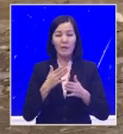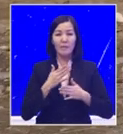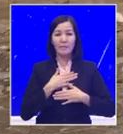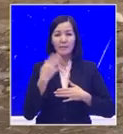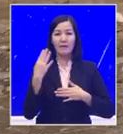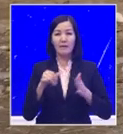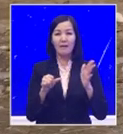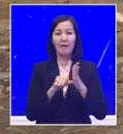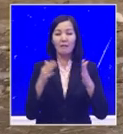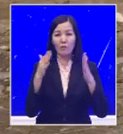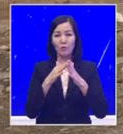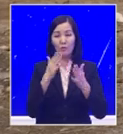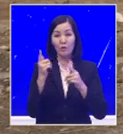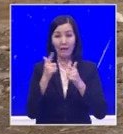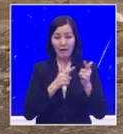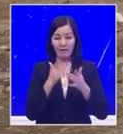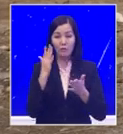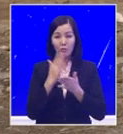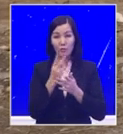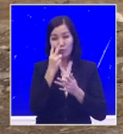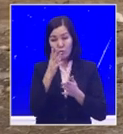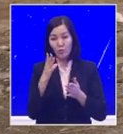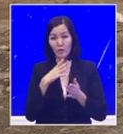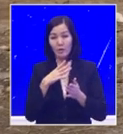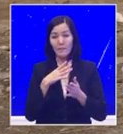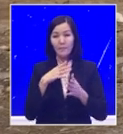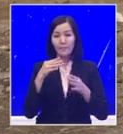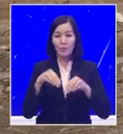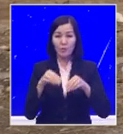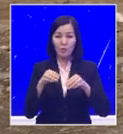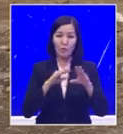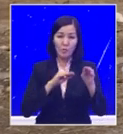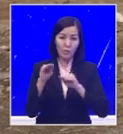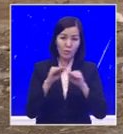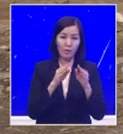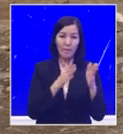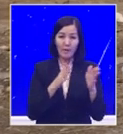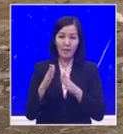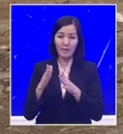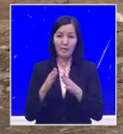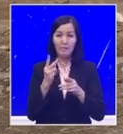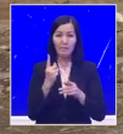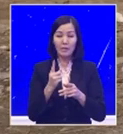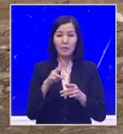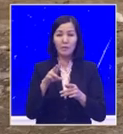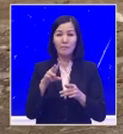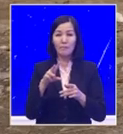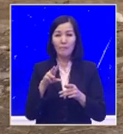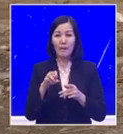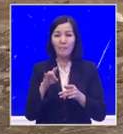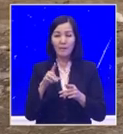дайын, басында көріп көттіңіздер. Ол жерде көріктендіру жұмыстар біткеннен кейін осы мамыр айының 1-ші маусымға дейін біз тапсырамыз деген жоспарымыз